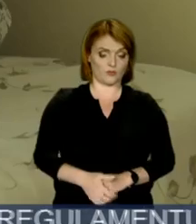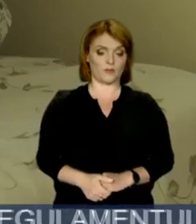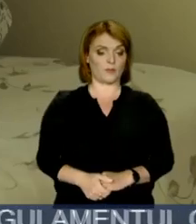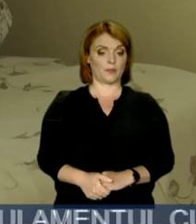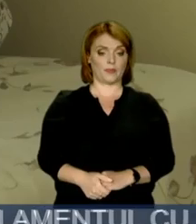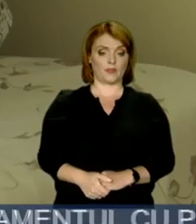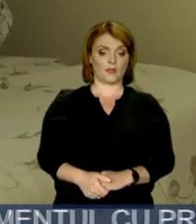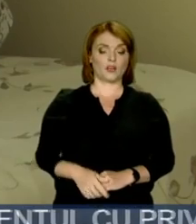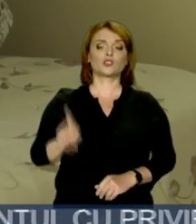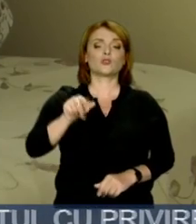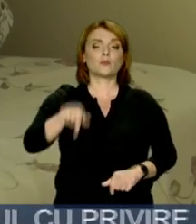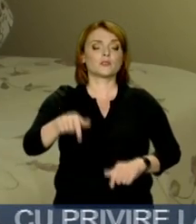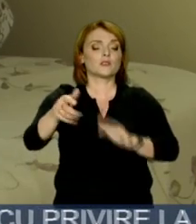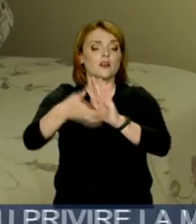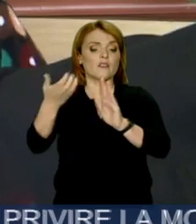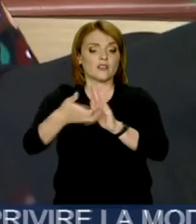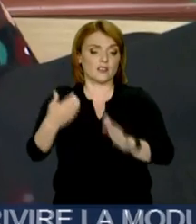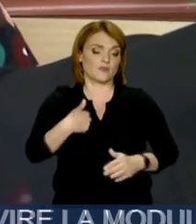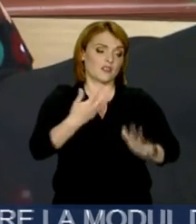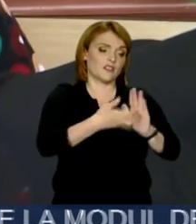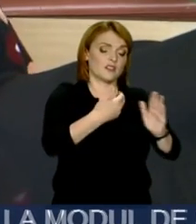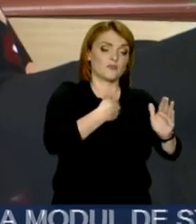Bine. Ce vă lipsește aici? Casă.